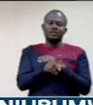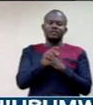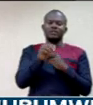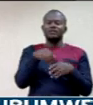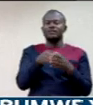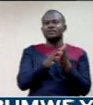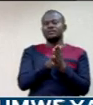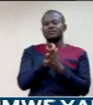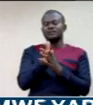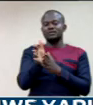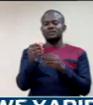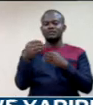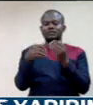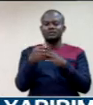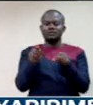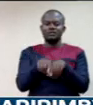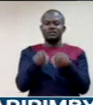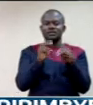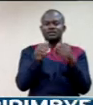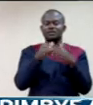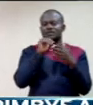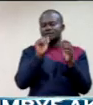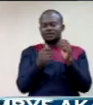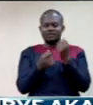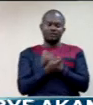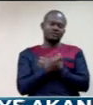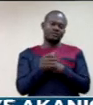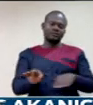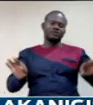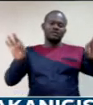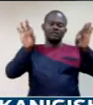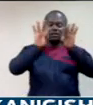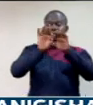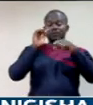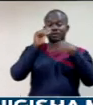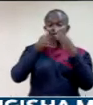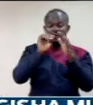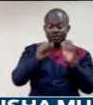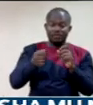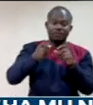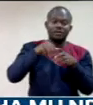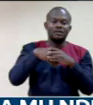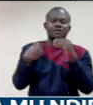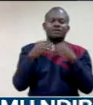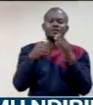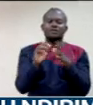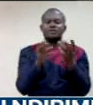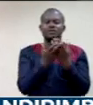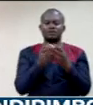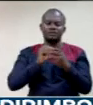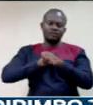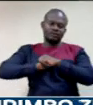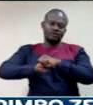kandi ibikoresho biracyari bya bindi n'ubu ntibyahindutse. Ahubwo biri ngombwa turarisika ko twongera ibikoresho bijyanye n'ubwirinzi.